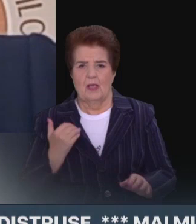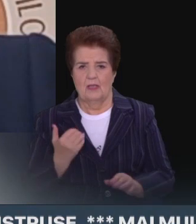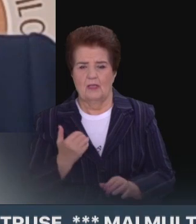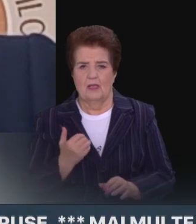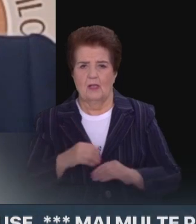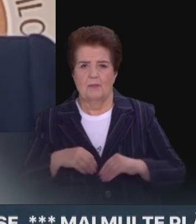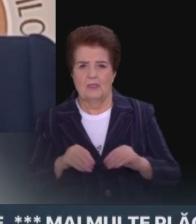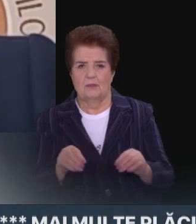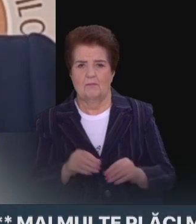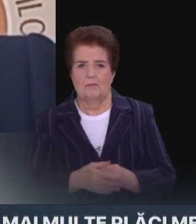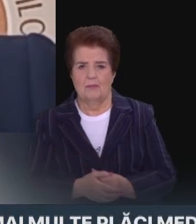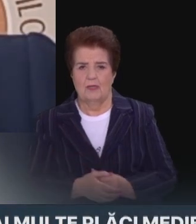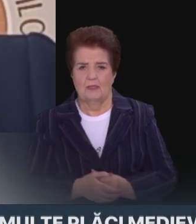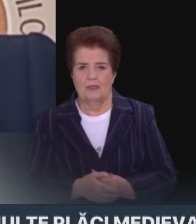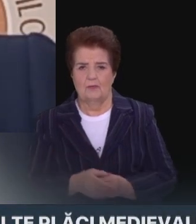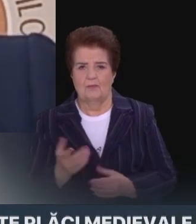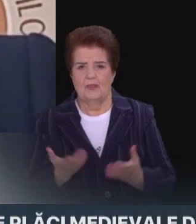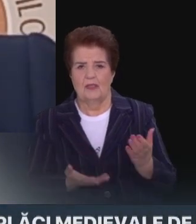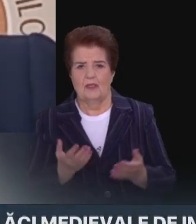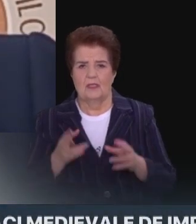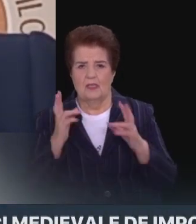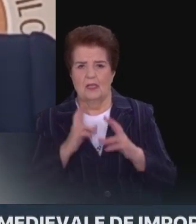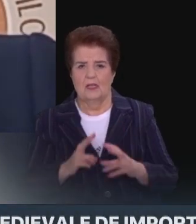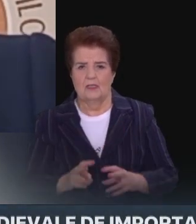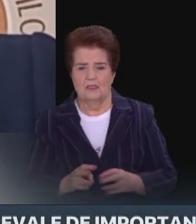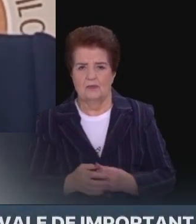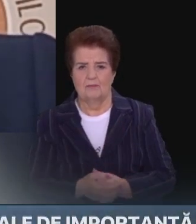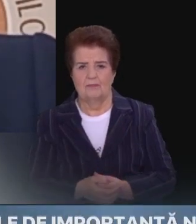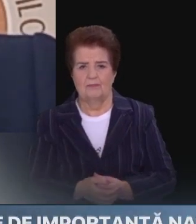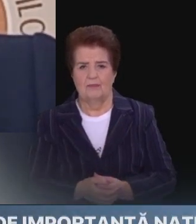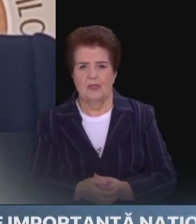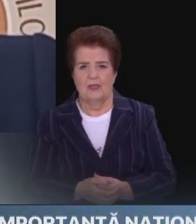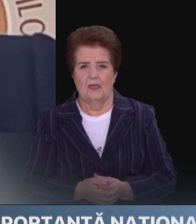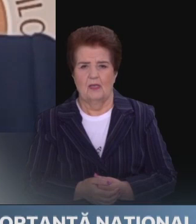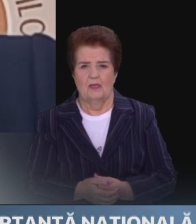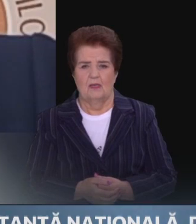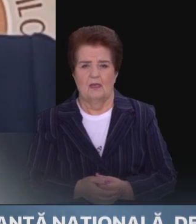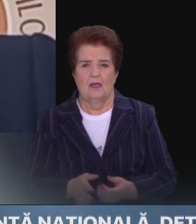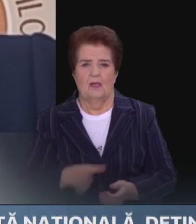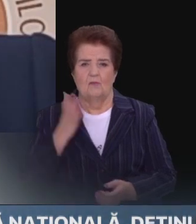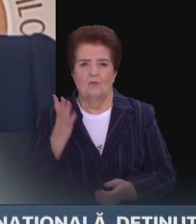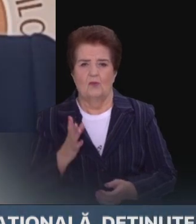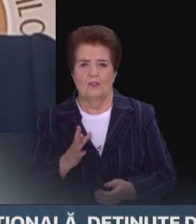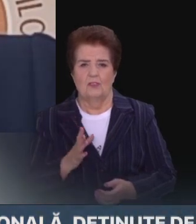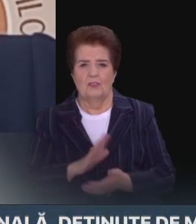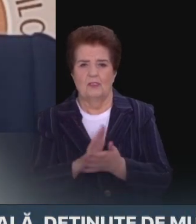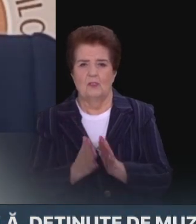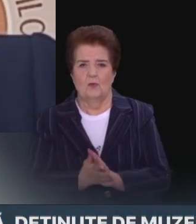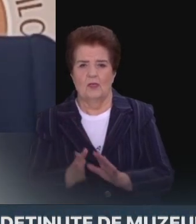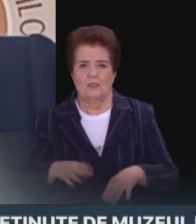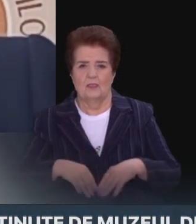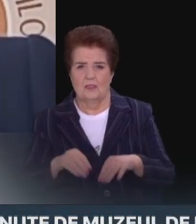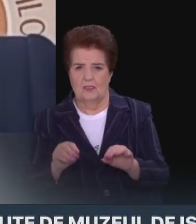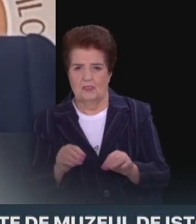panicăm decât să analizăm lucrurile calm. Noi am mai avut situații când chiar am semănat în sol